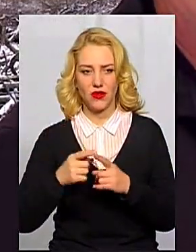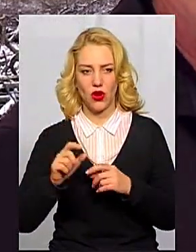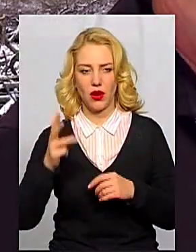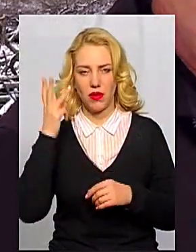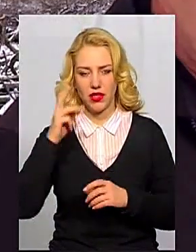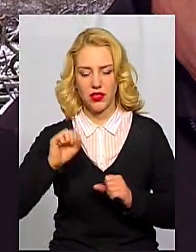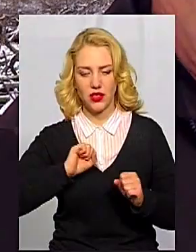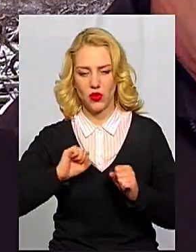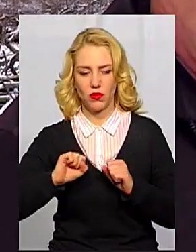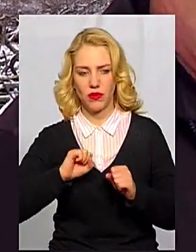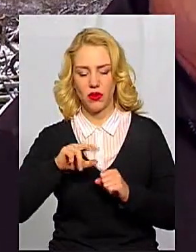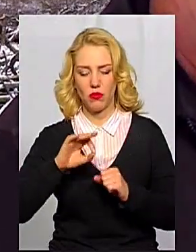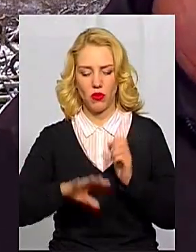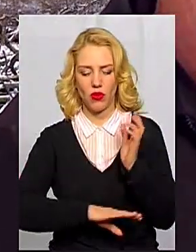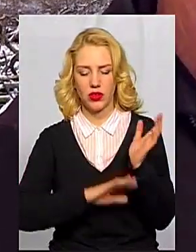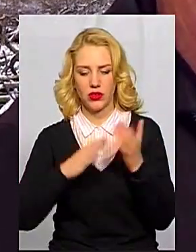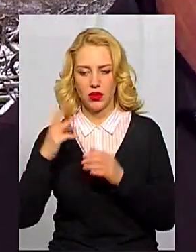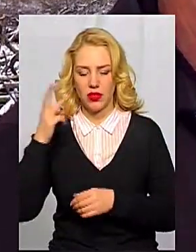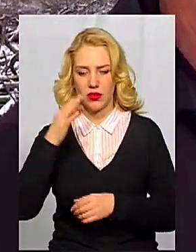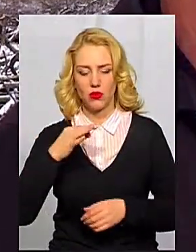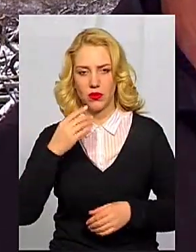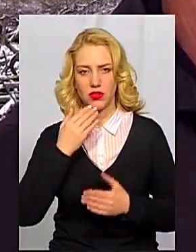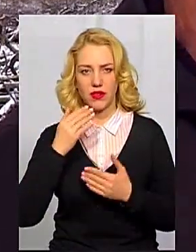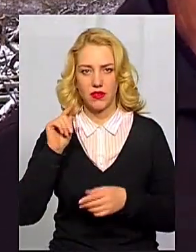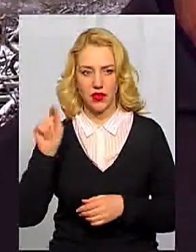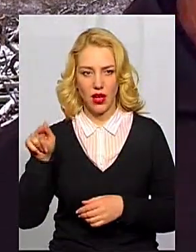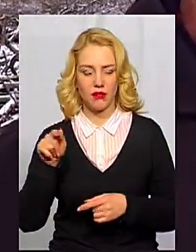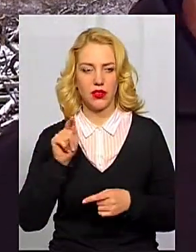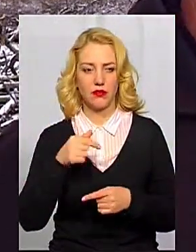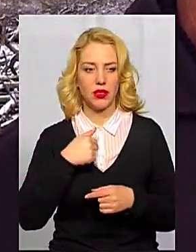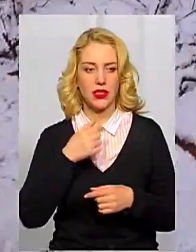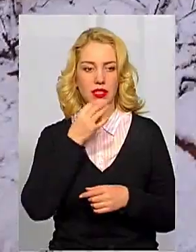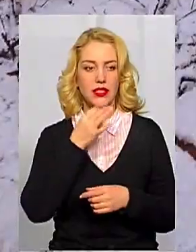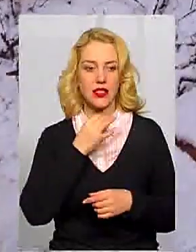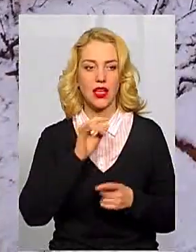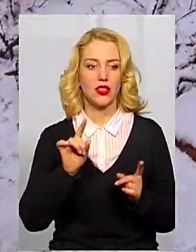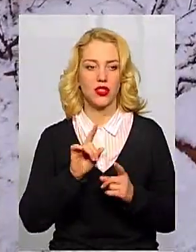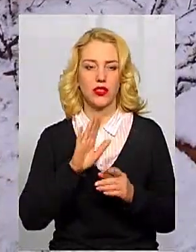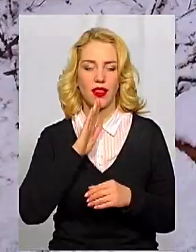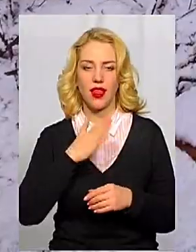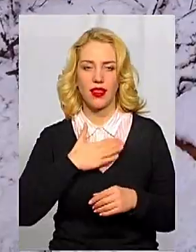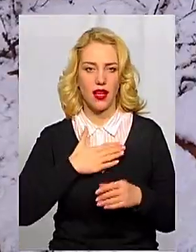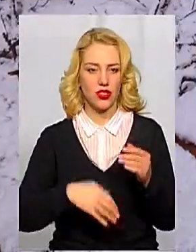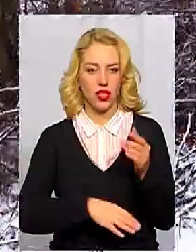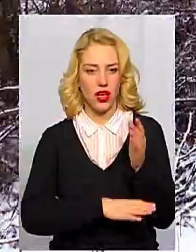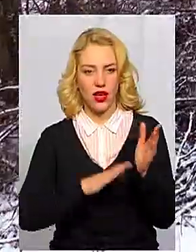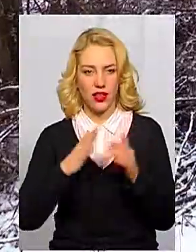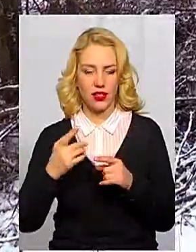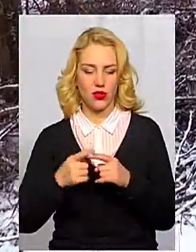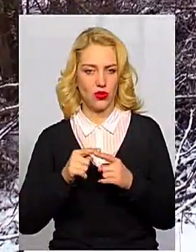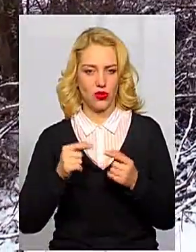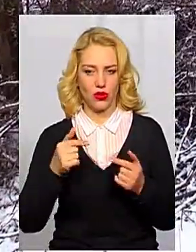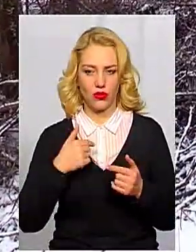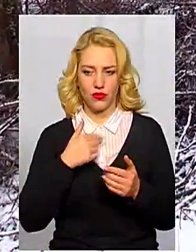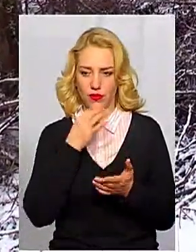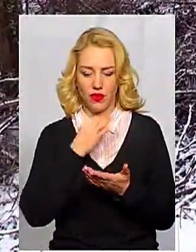управління по лісництву Хмельницької області. Звертався там, і мені сказали, що це не наш ліс, ми до цього нічого не маємо. Крім